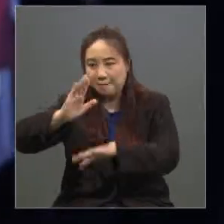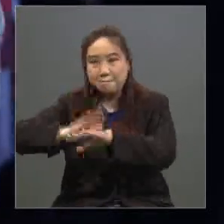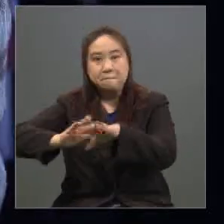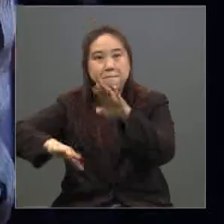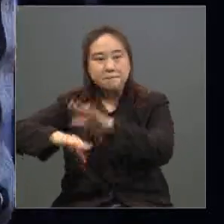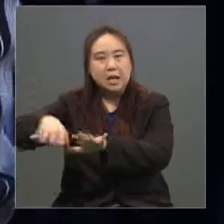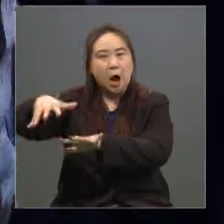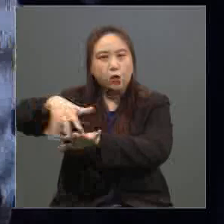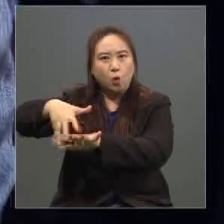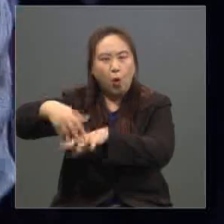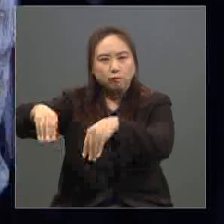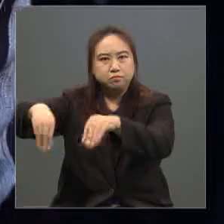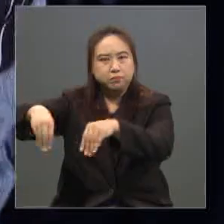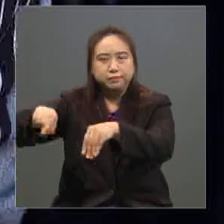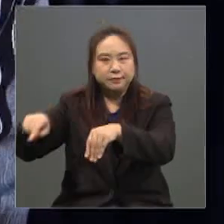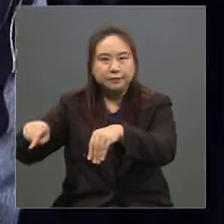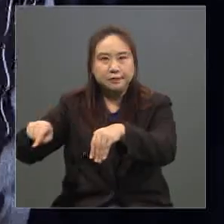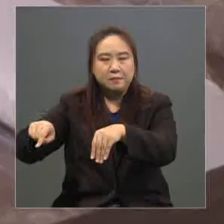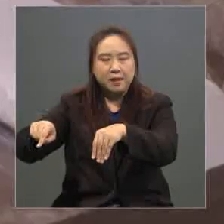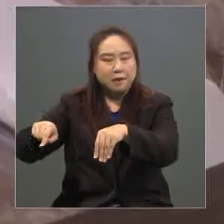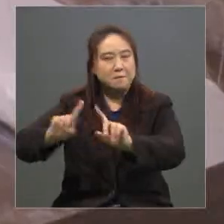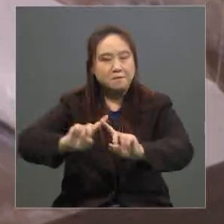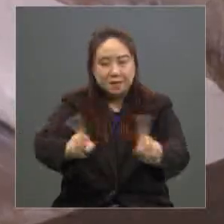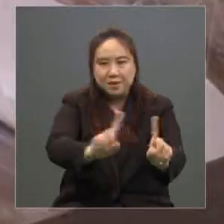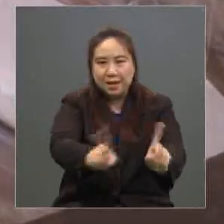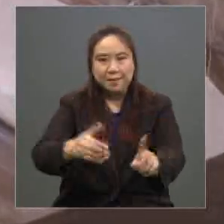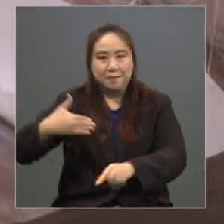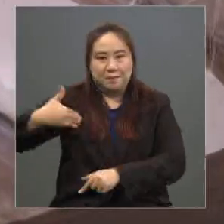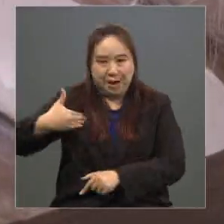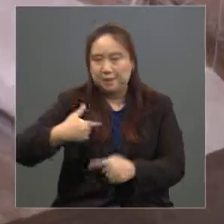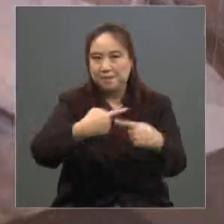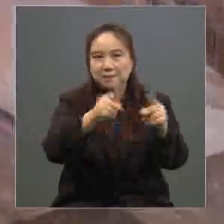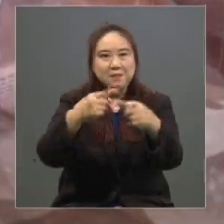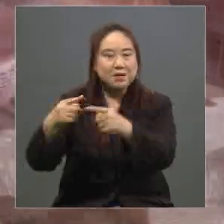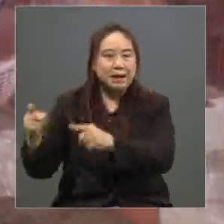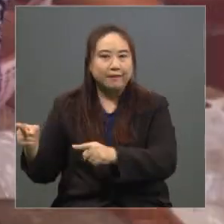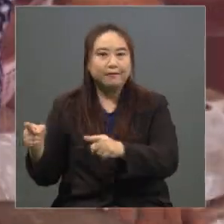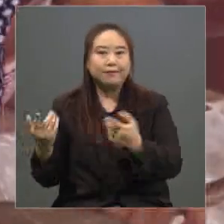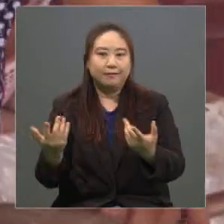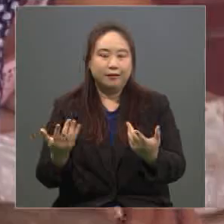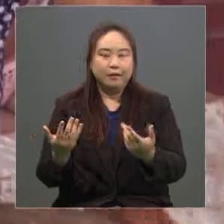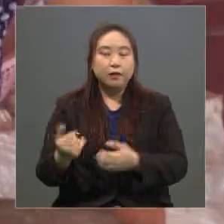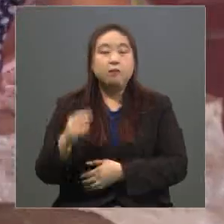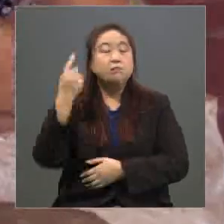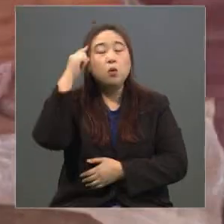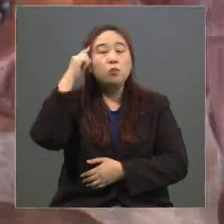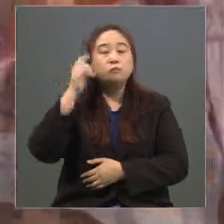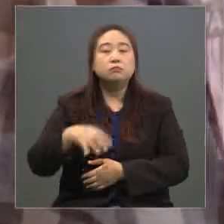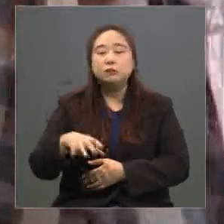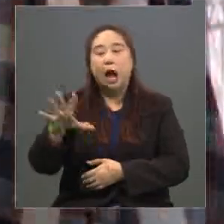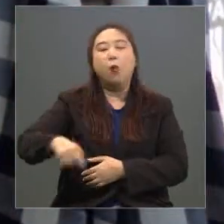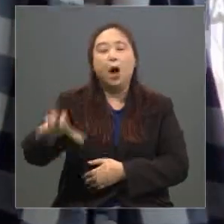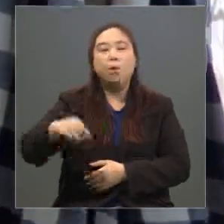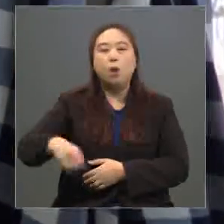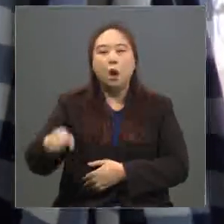นั้นมันต้องใส่ความเข้าใจ educate และความรู้เข้าไปด้วยไม่ใช่ว่าแบบไม่รู้แหละฉันจะเอาสีนี้แบบ